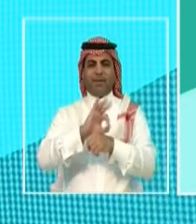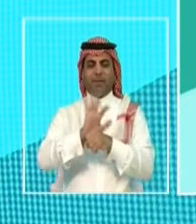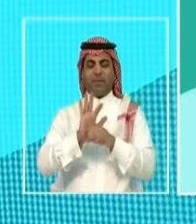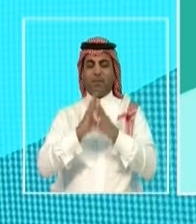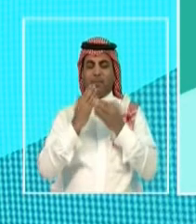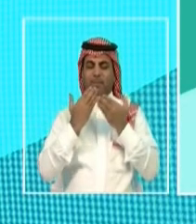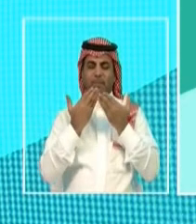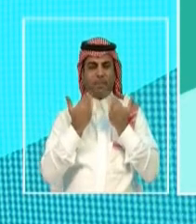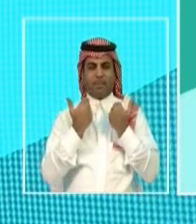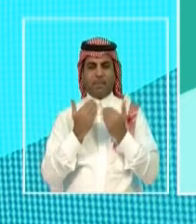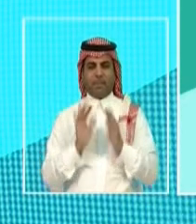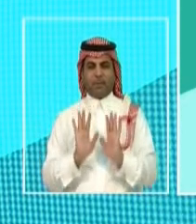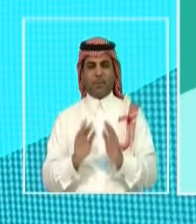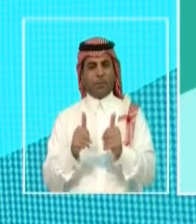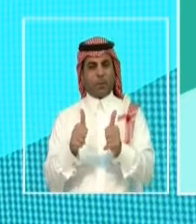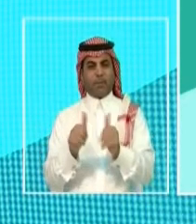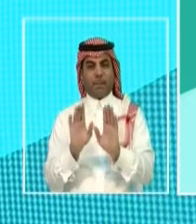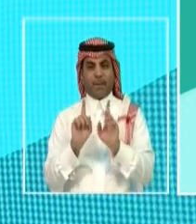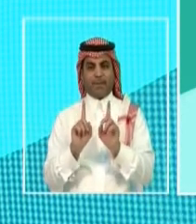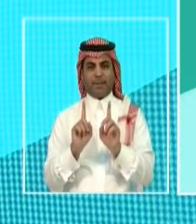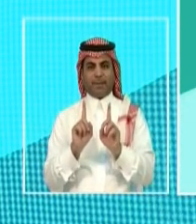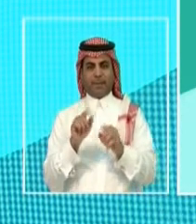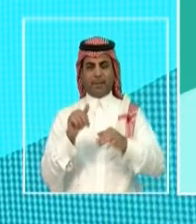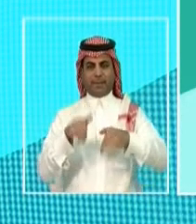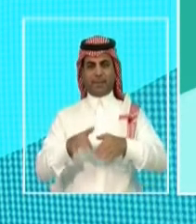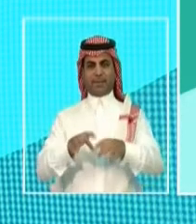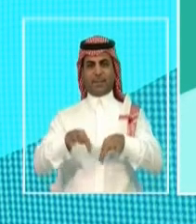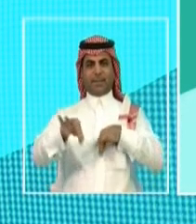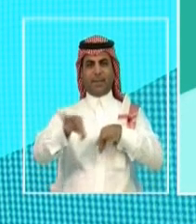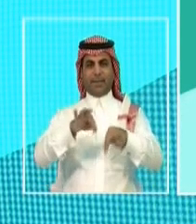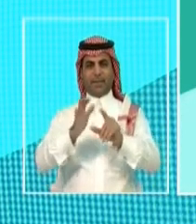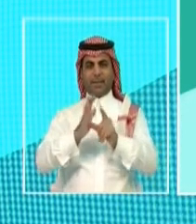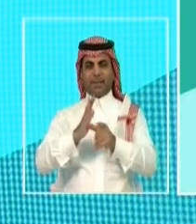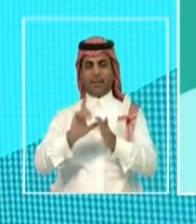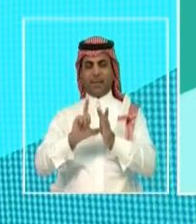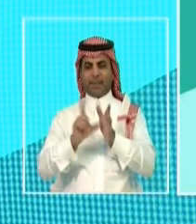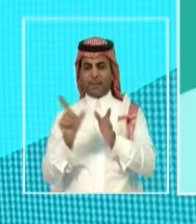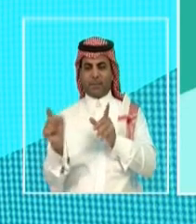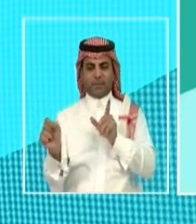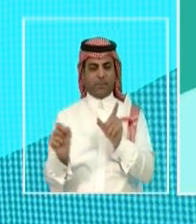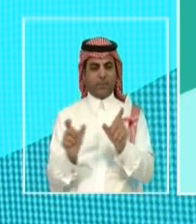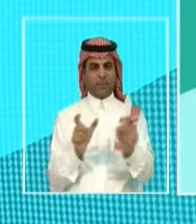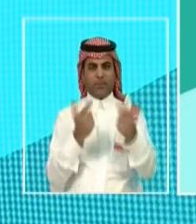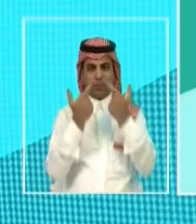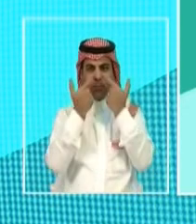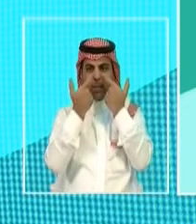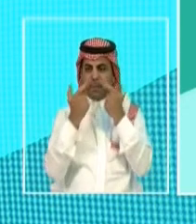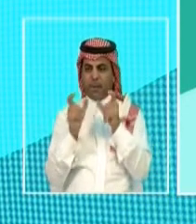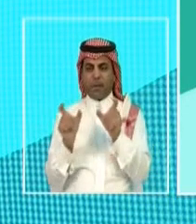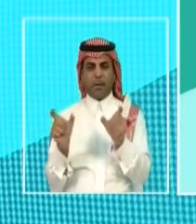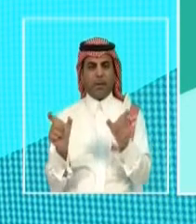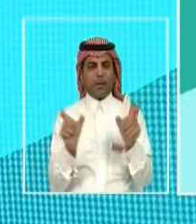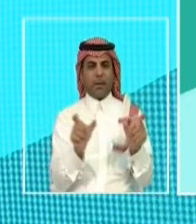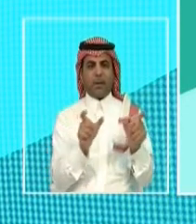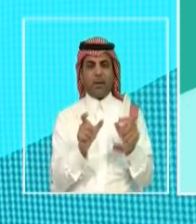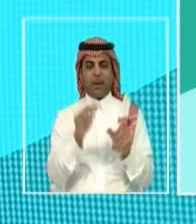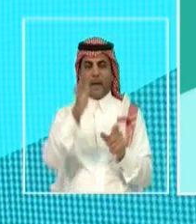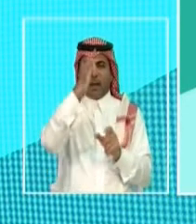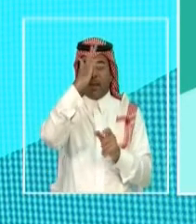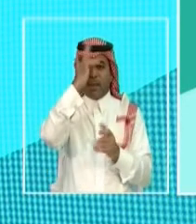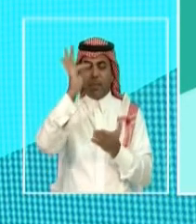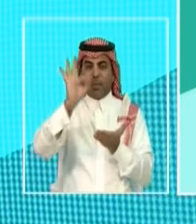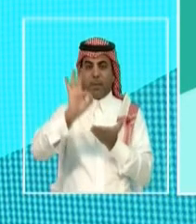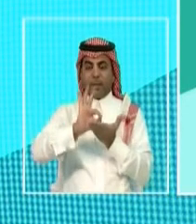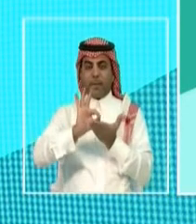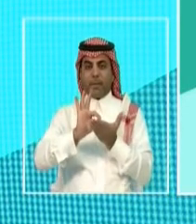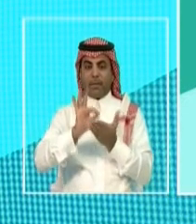تؤثر على الصحة العامة، ولكن طبعا الإجراءات والسياسات وأمور الرصد والمتابعة موجودة، ولا قدر الله لو تم